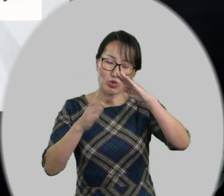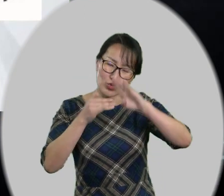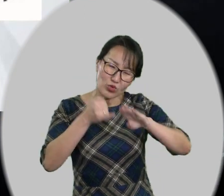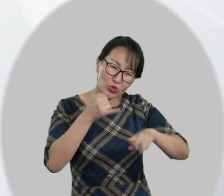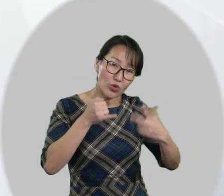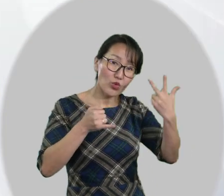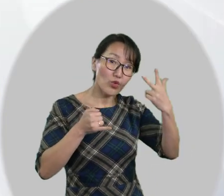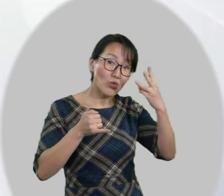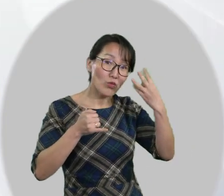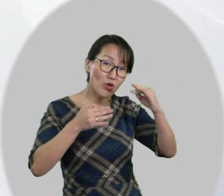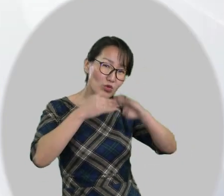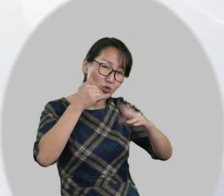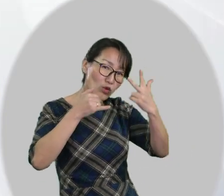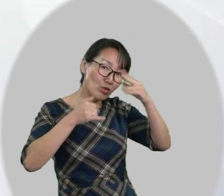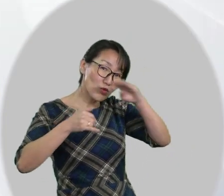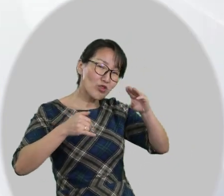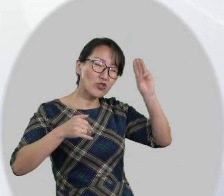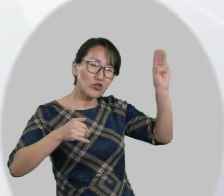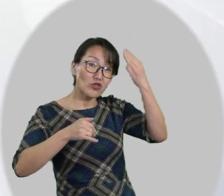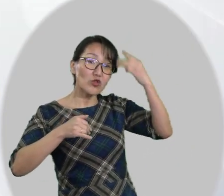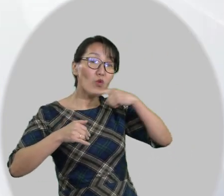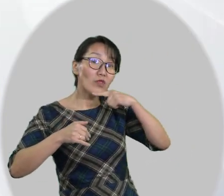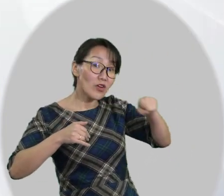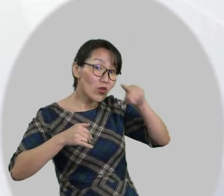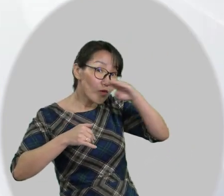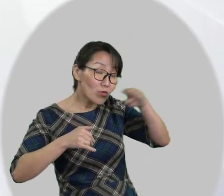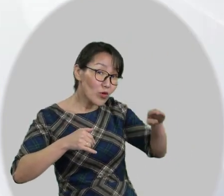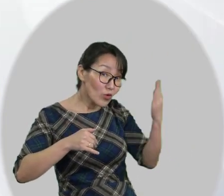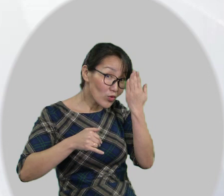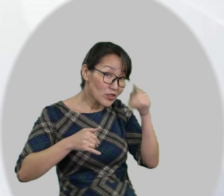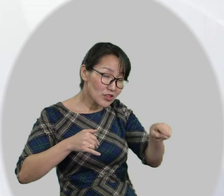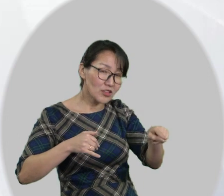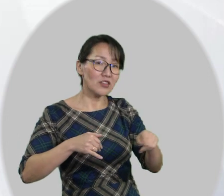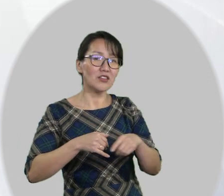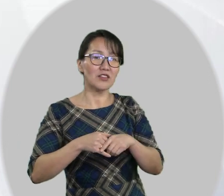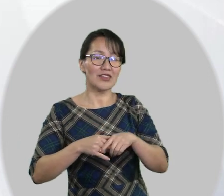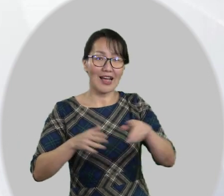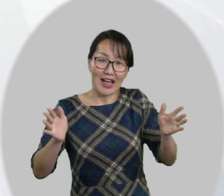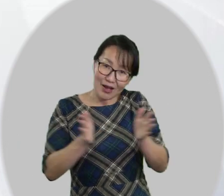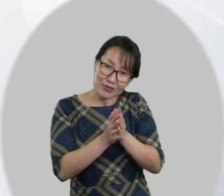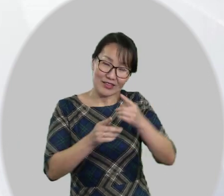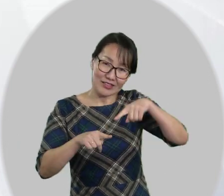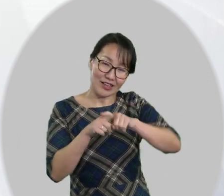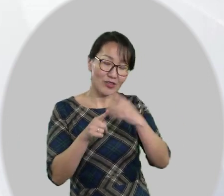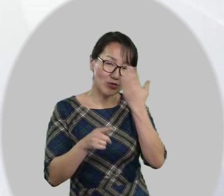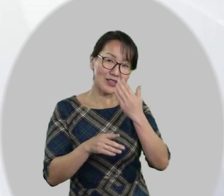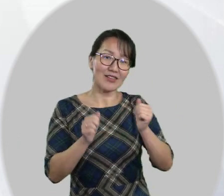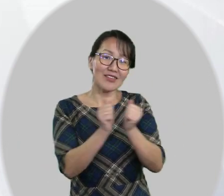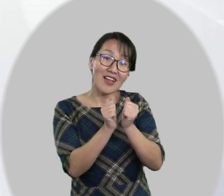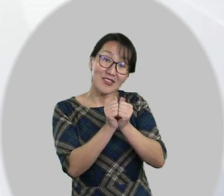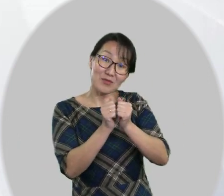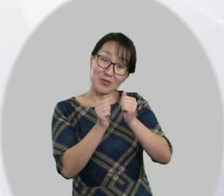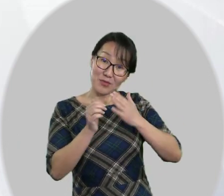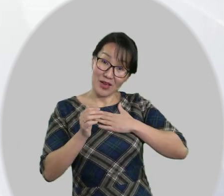3 мөрийг тодруулан улаан өнгөөрөөр бичсэн байна. За тэгвэл энийг дахин бүгдээр хамтдаа харъя. Найз минь